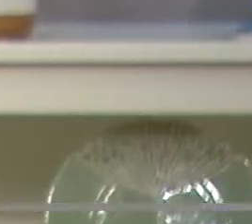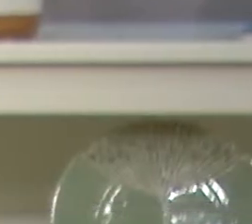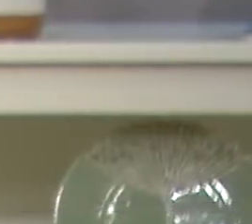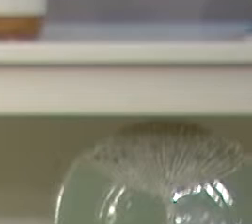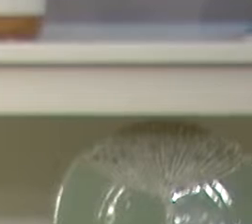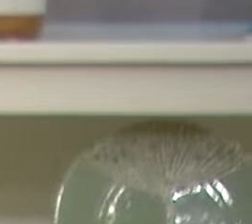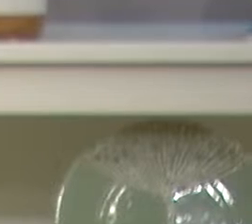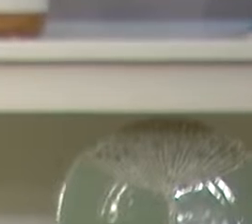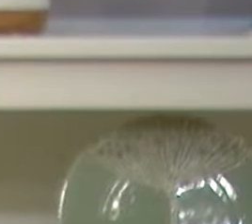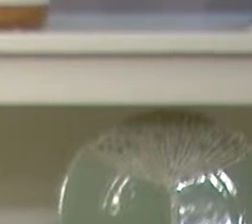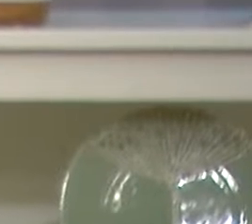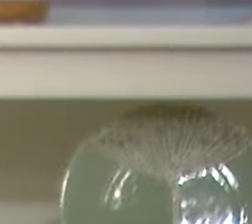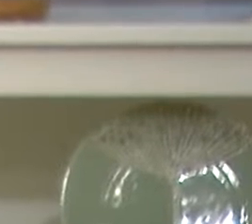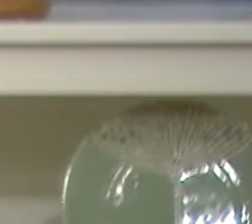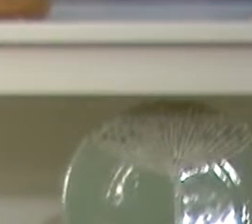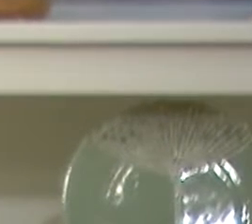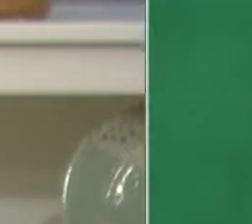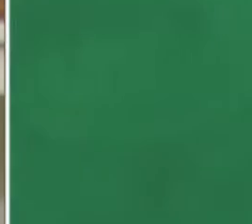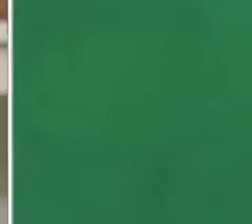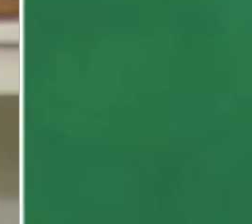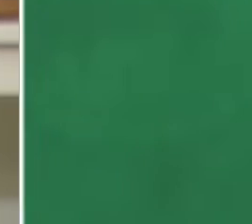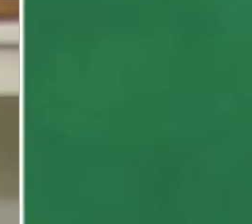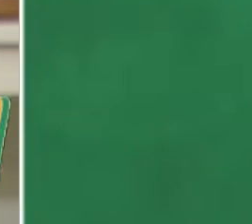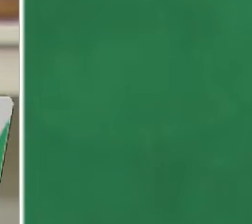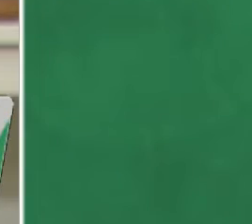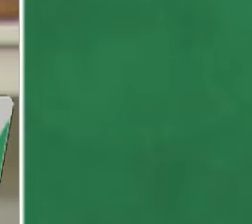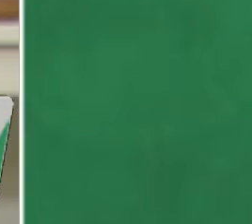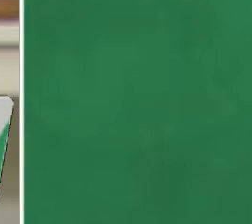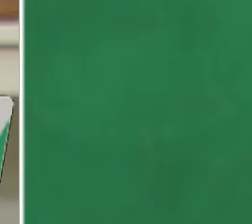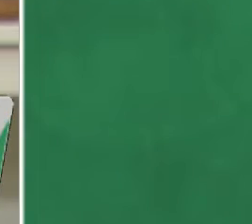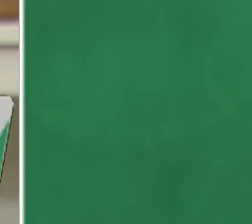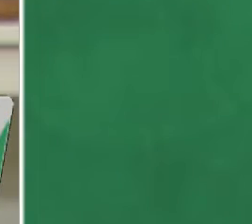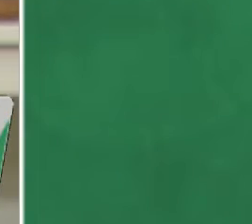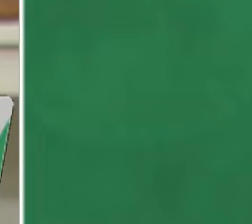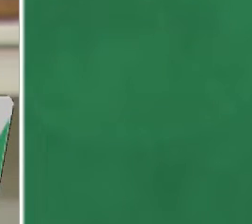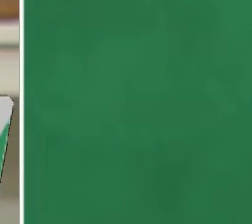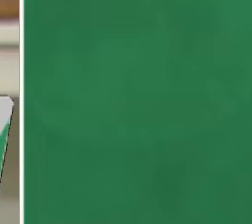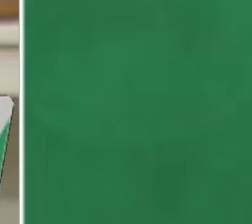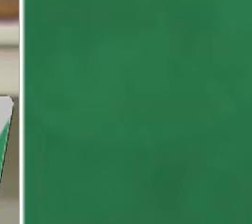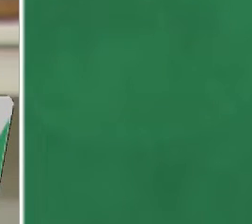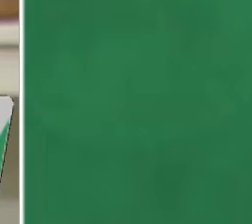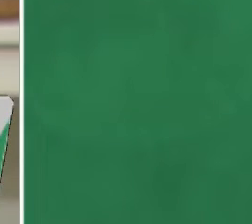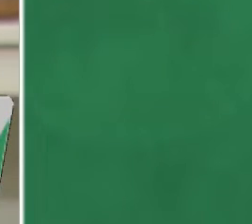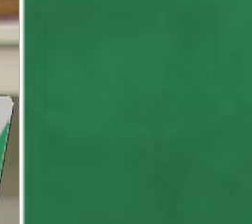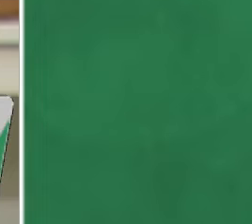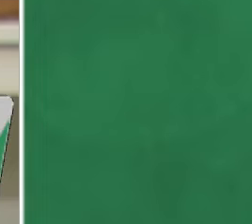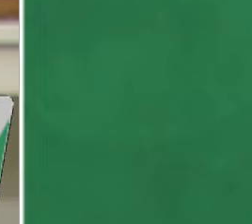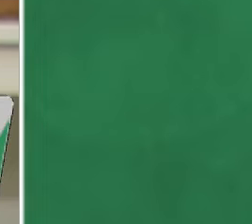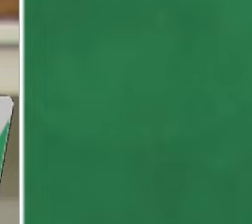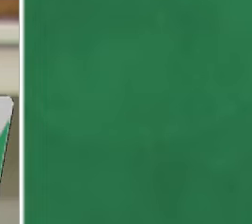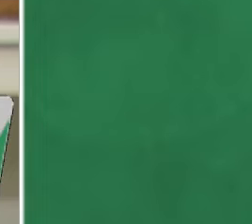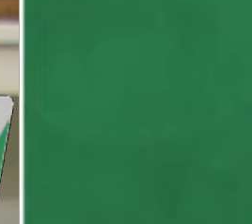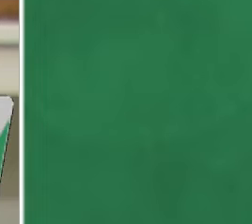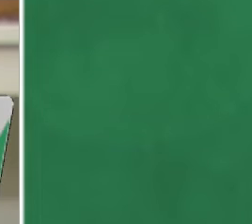Fadime Hanım bizlerle sanıyorum Fadime Hanım Alo iyi günler kolay gelsin Merhaba iyi günler